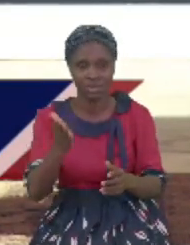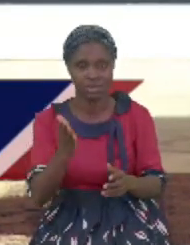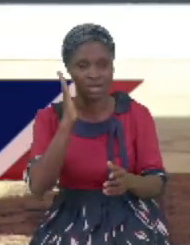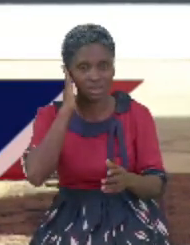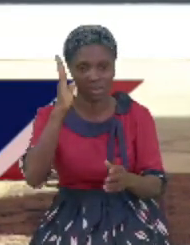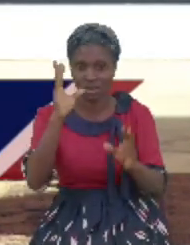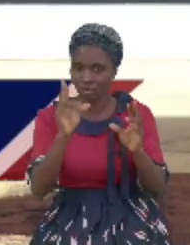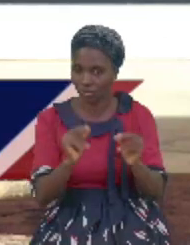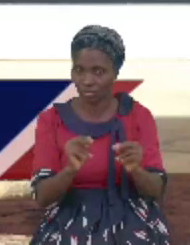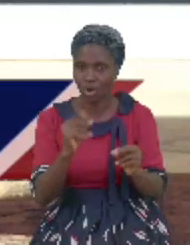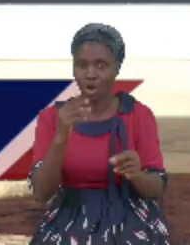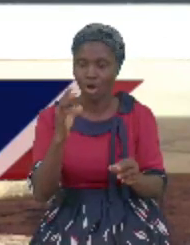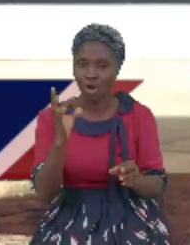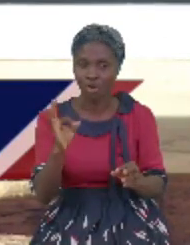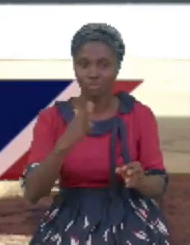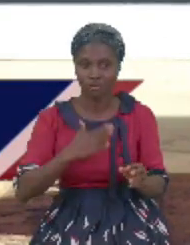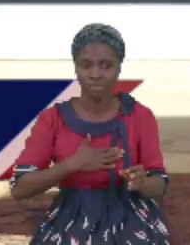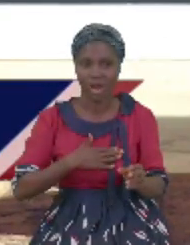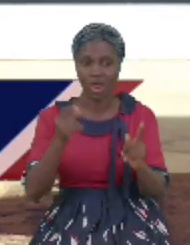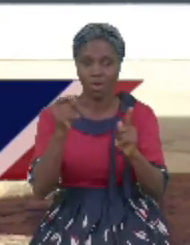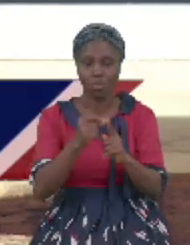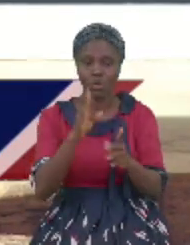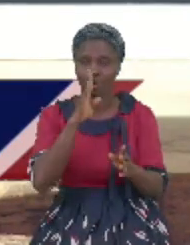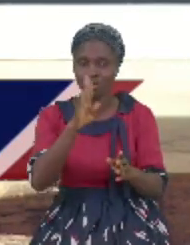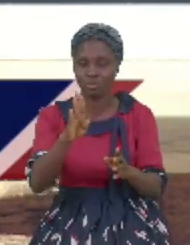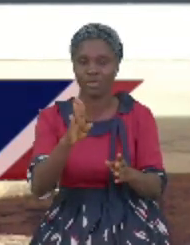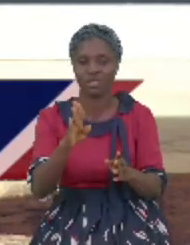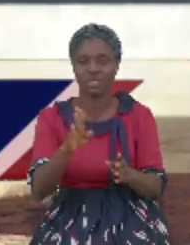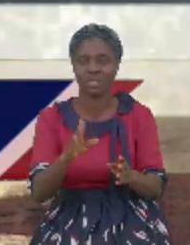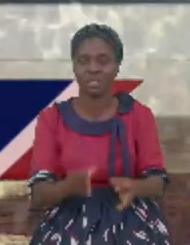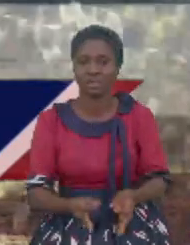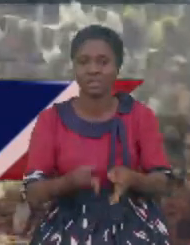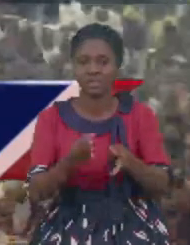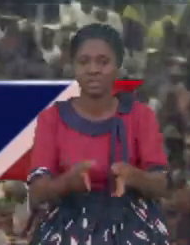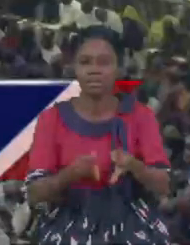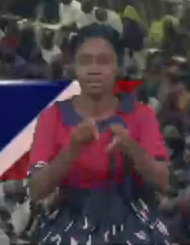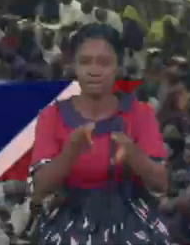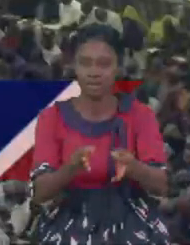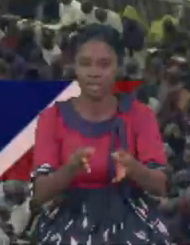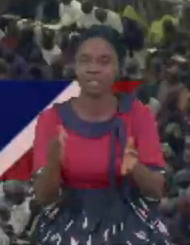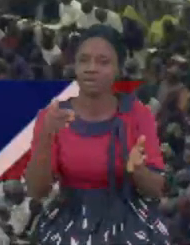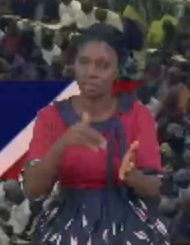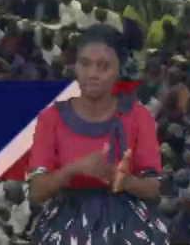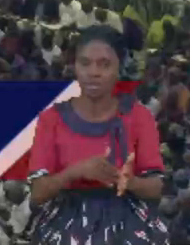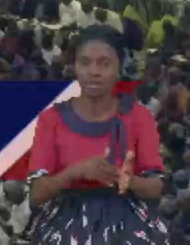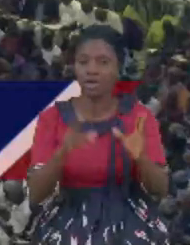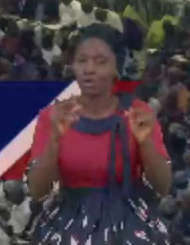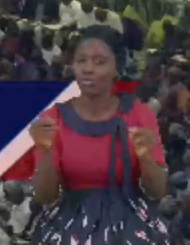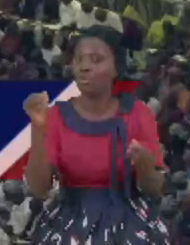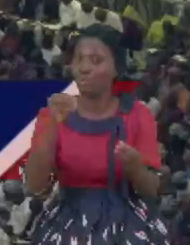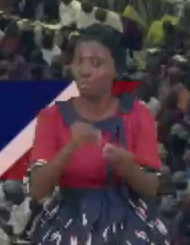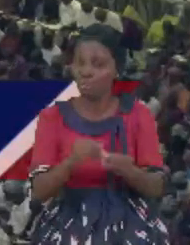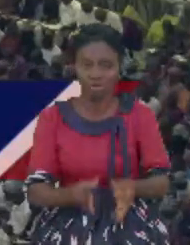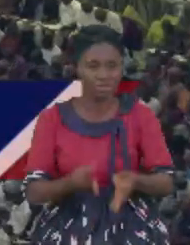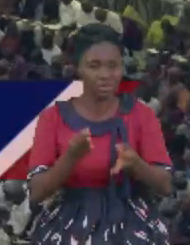Il n'y aura plus de délai dans l'accomplissement de mes paroles. Il n'y a plus de délai. Je dis, il n'y a plus de retard.